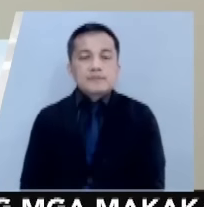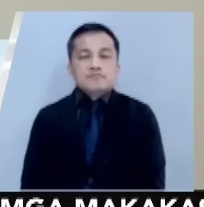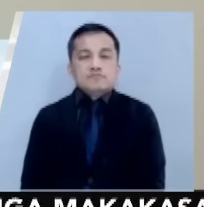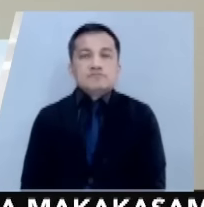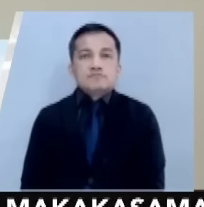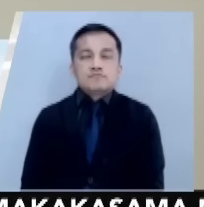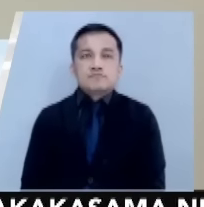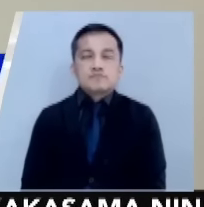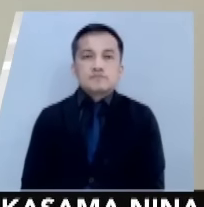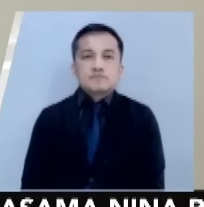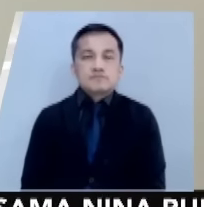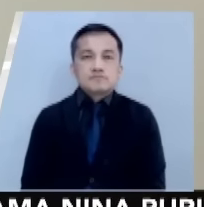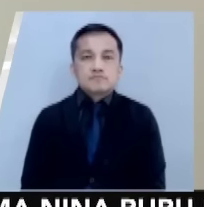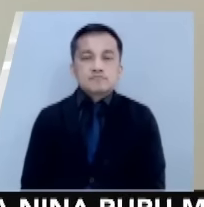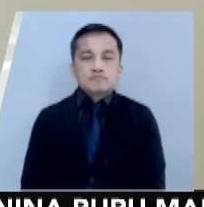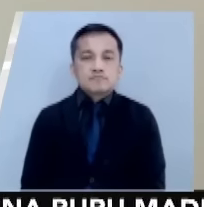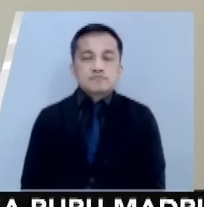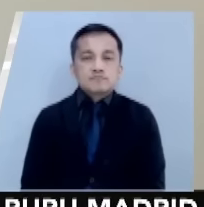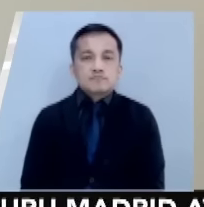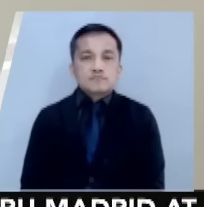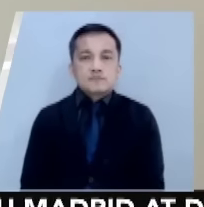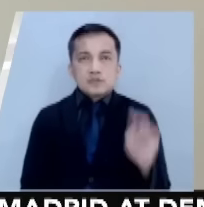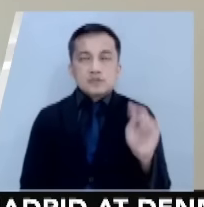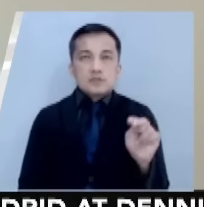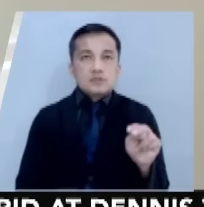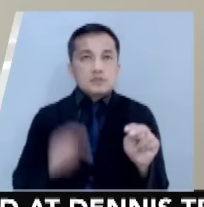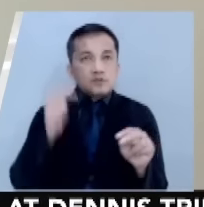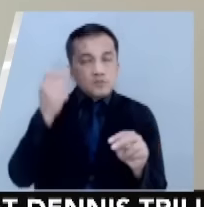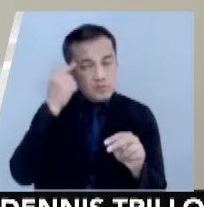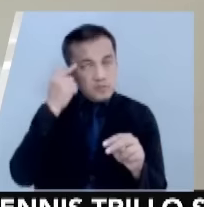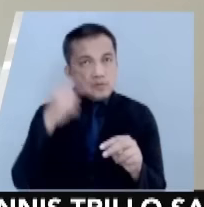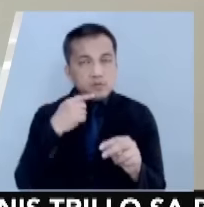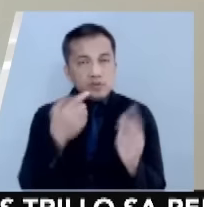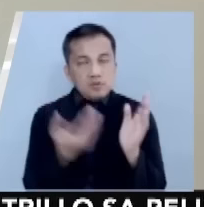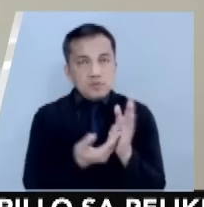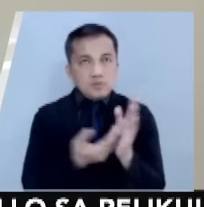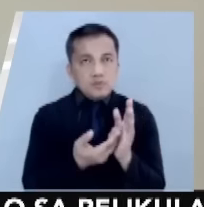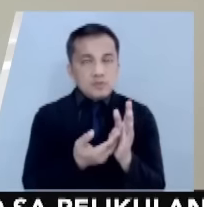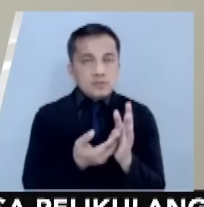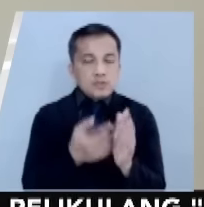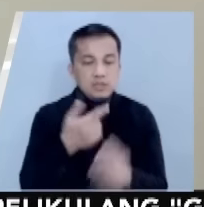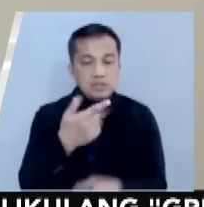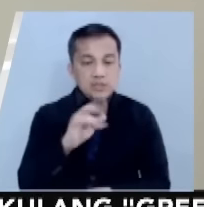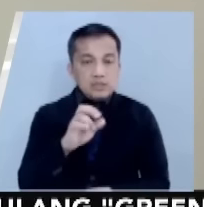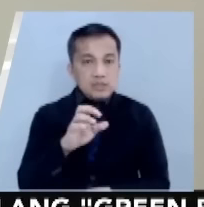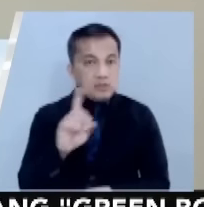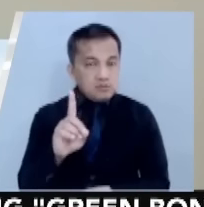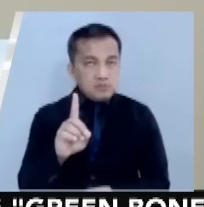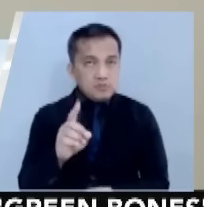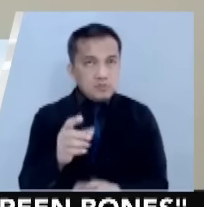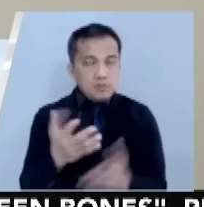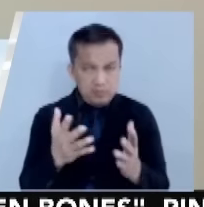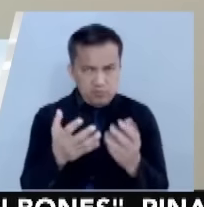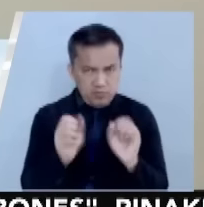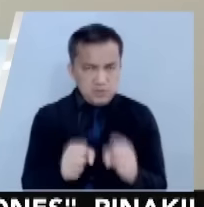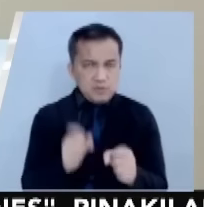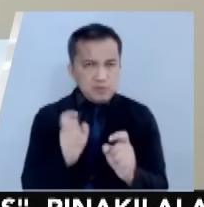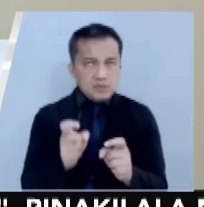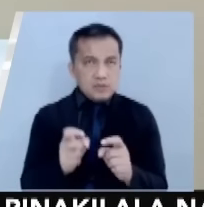ng administration ay ma-prove ang isang ground. Pwedeng mabilis in that sense. As long as mabigyan